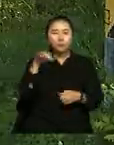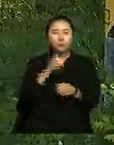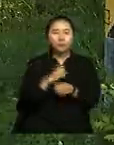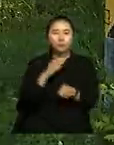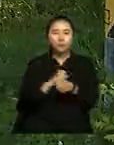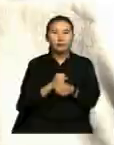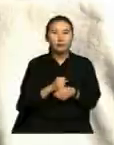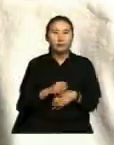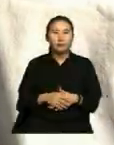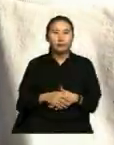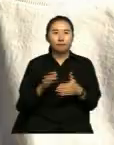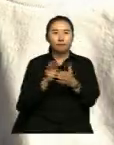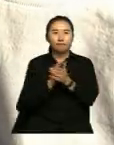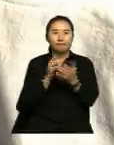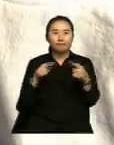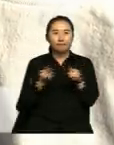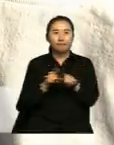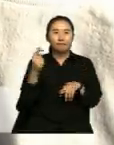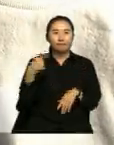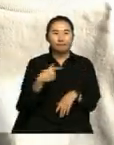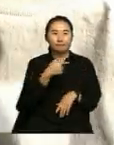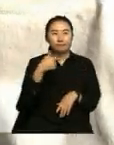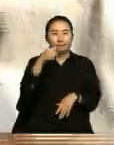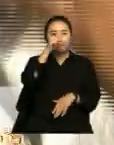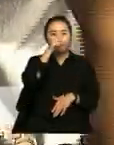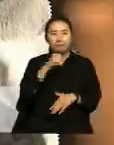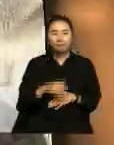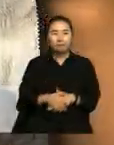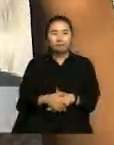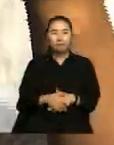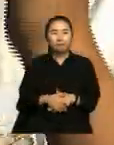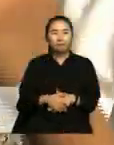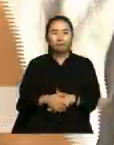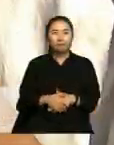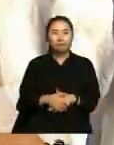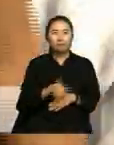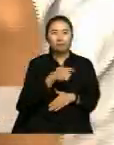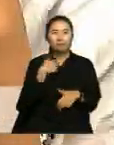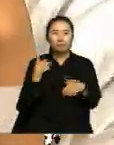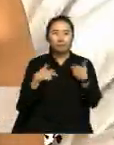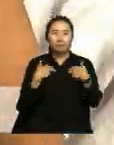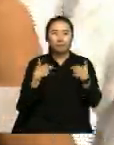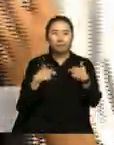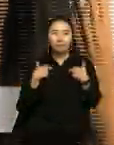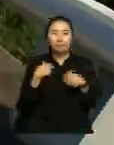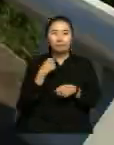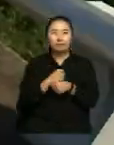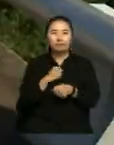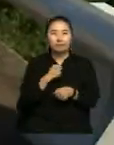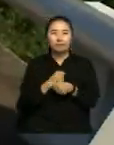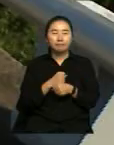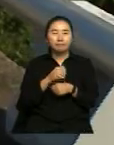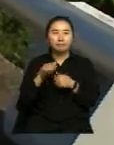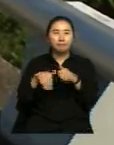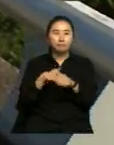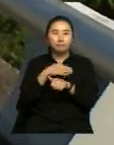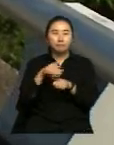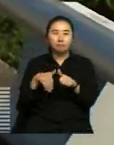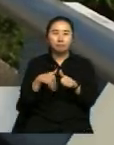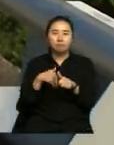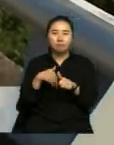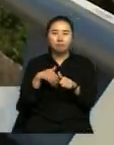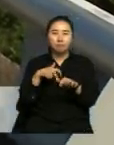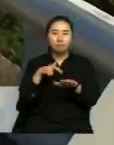만들었습니다. 일단 친구들이랑 와서 너무너무 좋고요. 그리고 너무 즐겁게 추억을 생생을 했고요. 걷기 대회